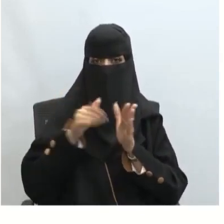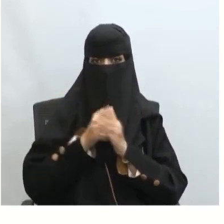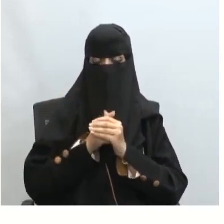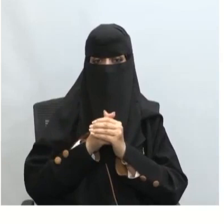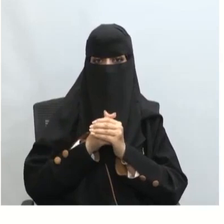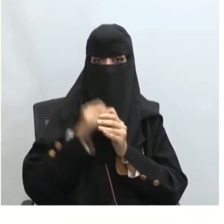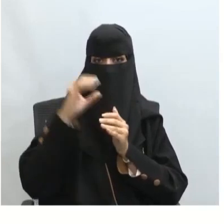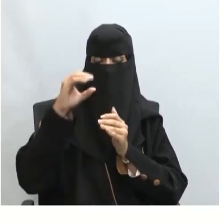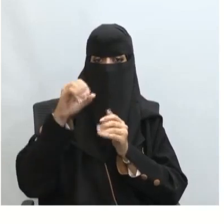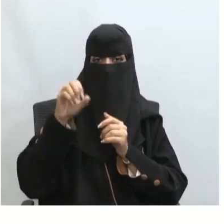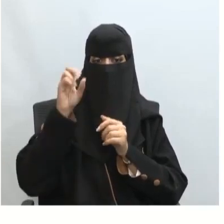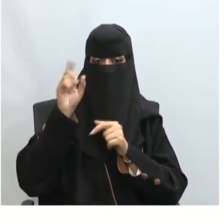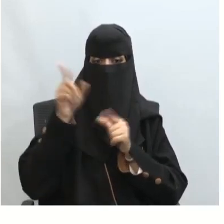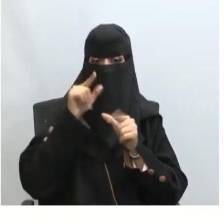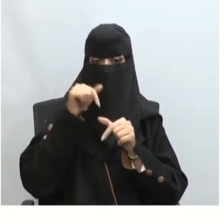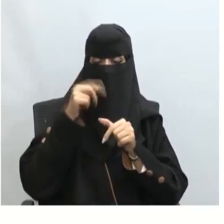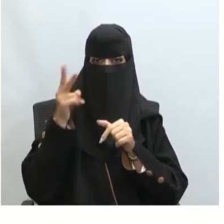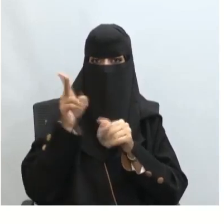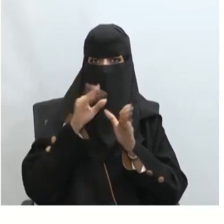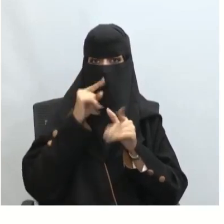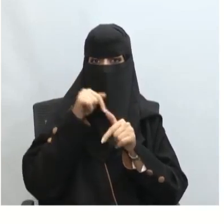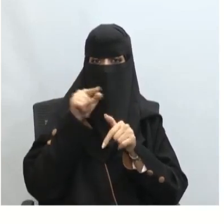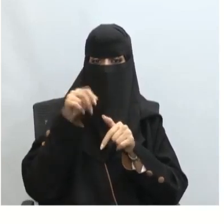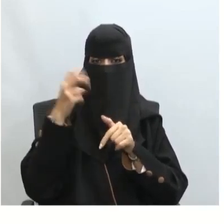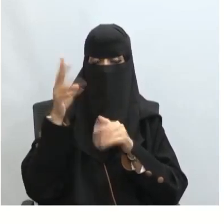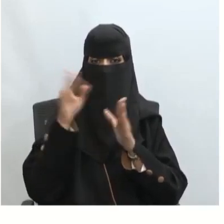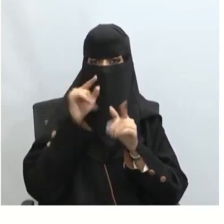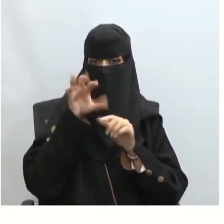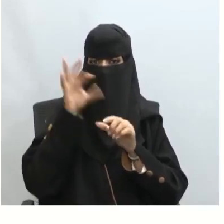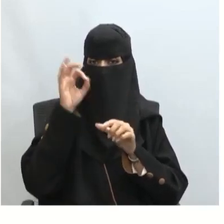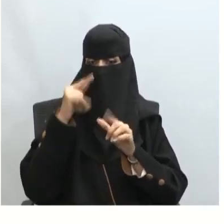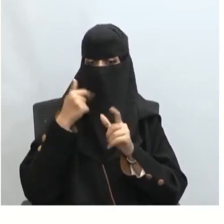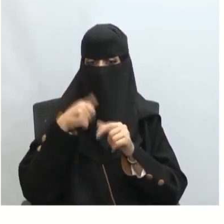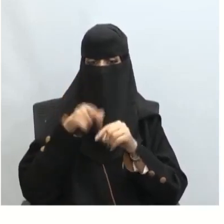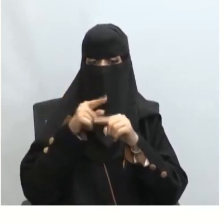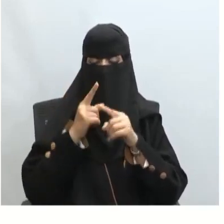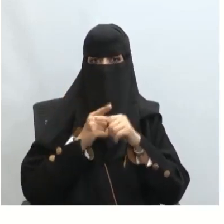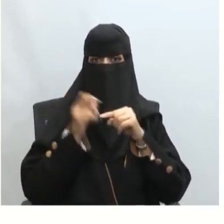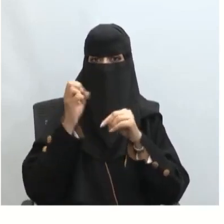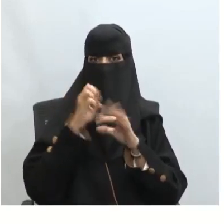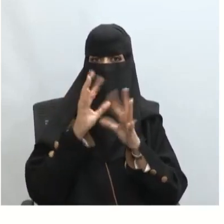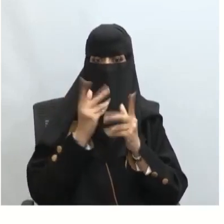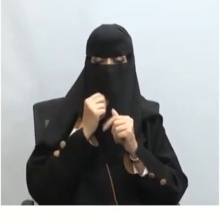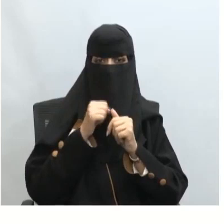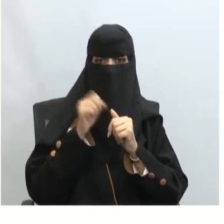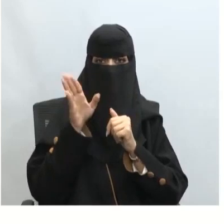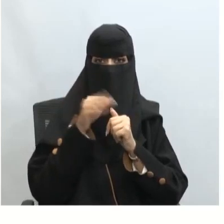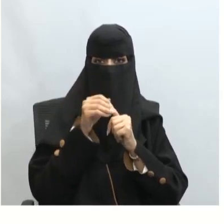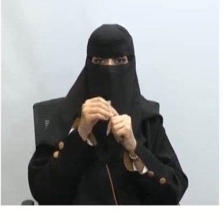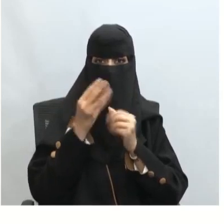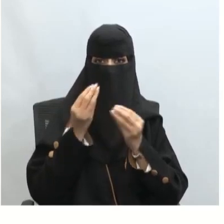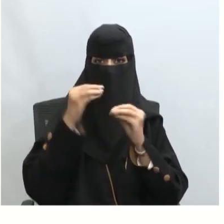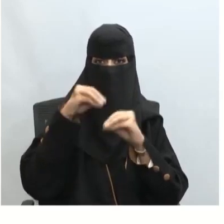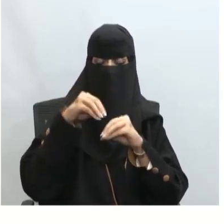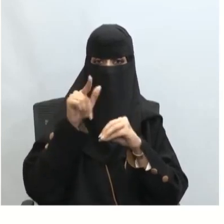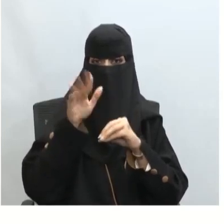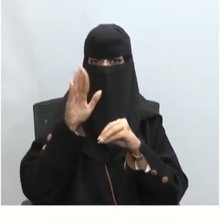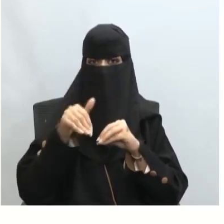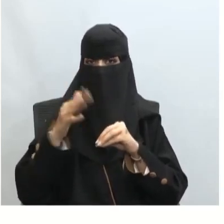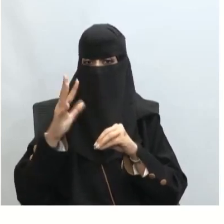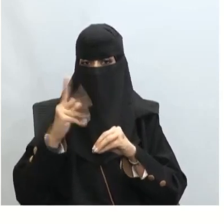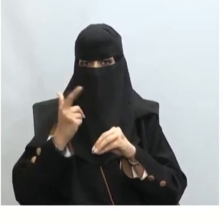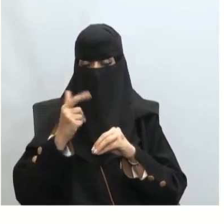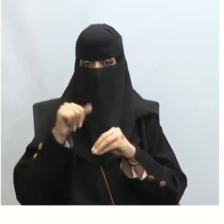هنا 2 كما هي وهنا السير اذا هنا زادت ماذا كربون هيدروجين واحد احسنتم